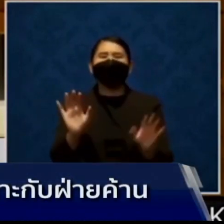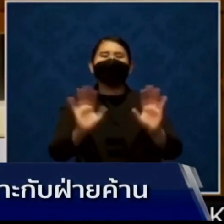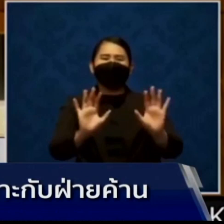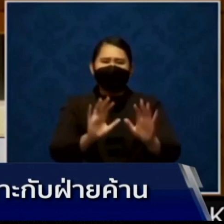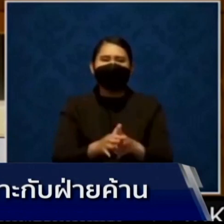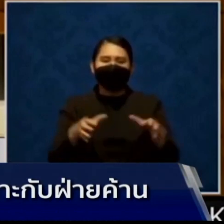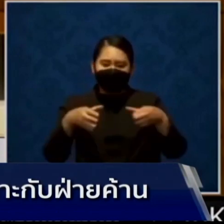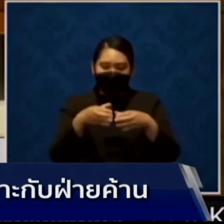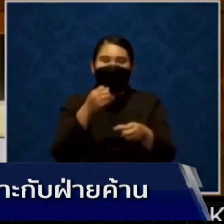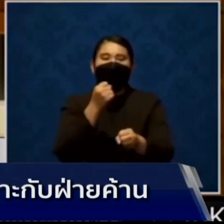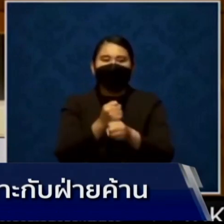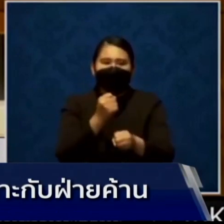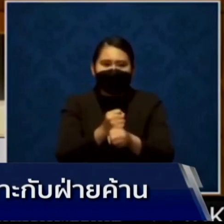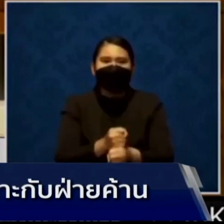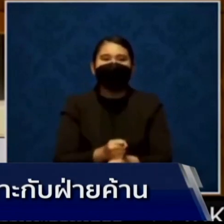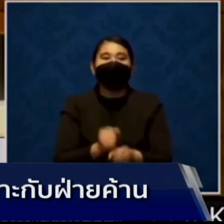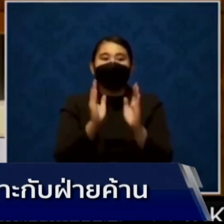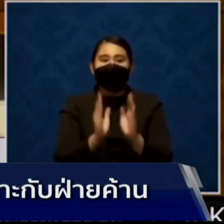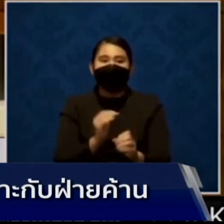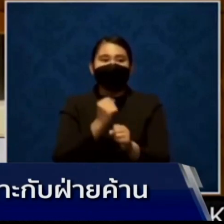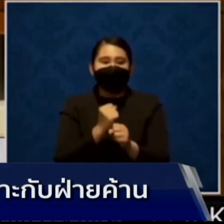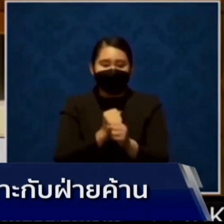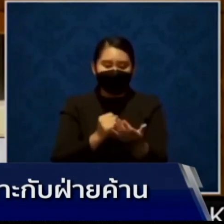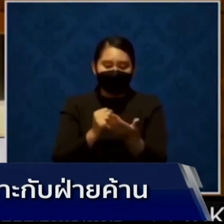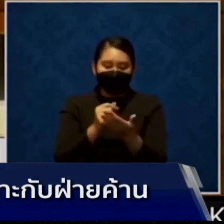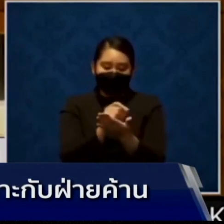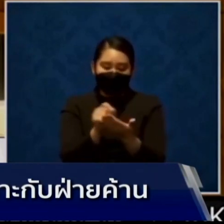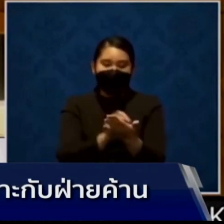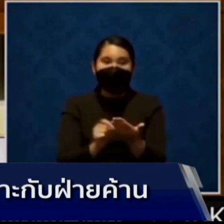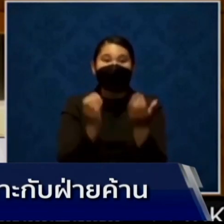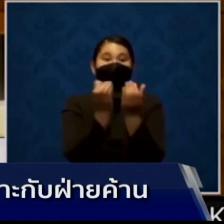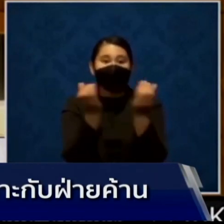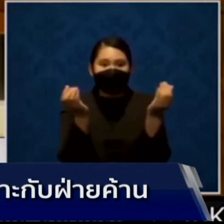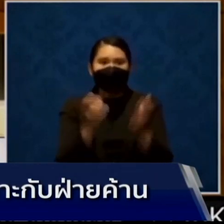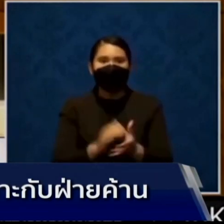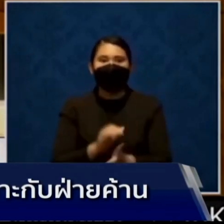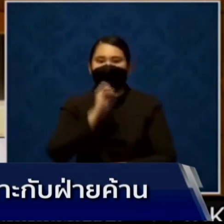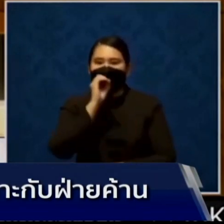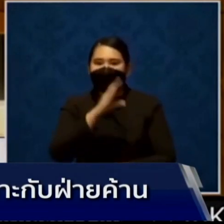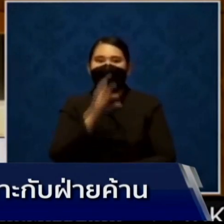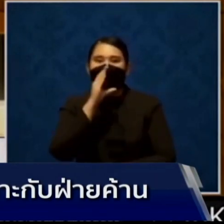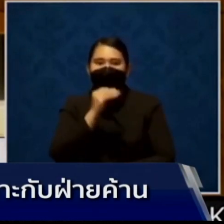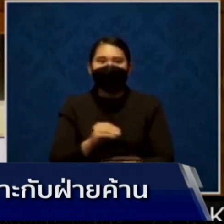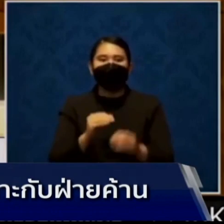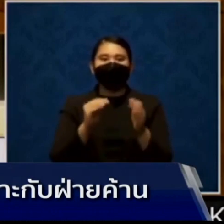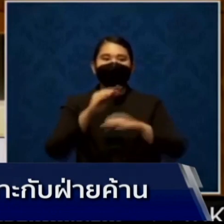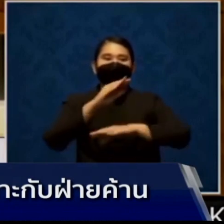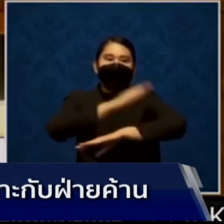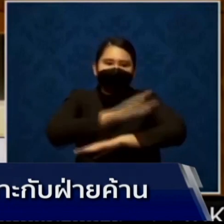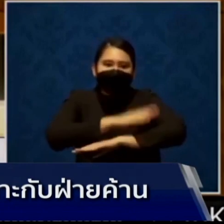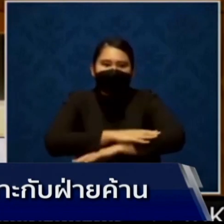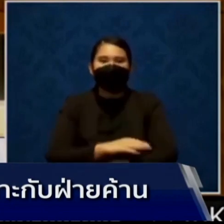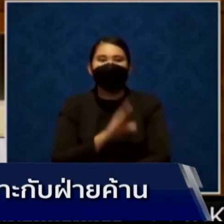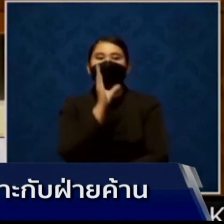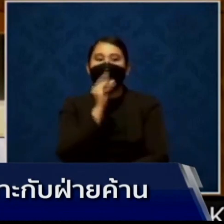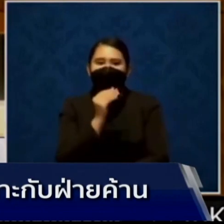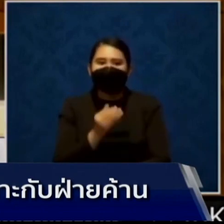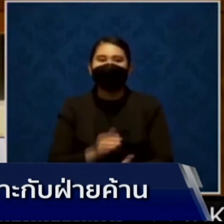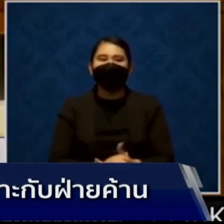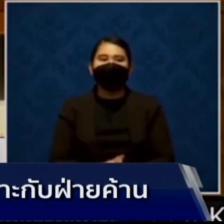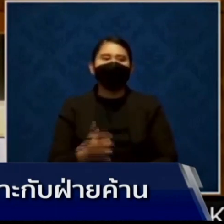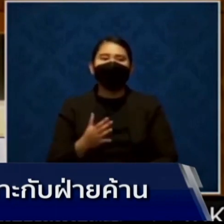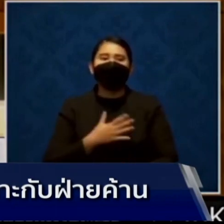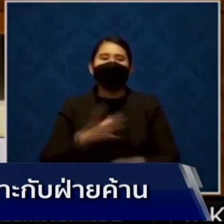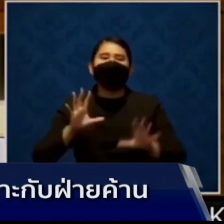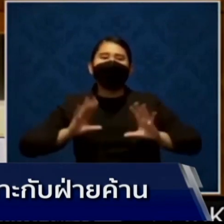านคณะร่างรัฐธรรมนูญก็ทำมาเพราะในการที่เอาอะไรมาอ้างเอาคนนั้นมาพูดเอาหนังสือพิมพ์มาอ่านผมรับไม่